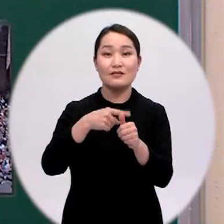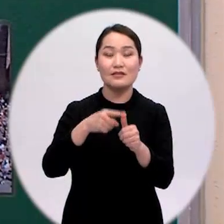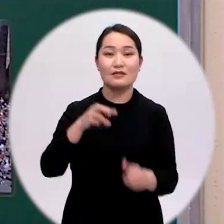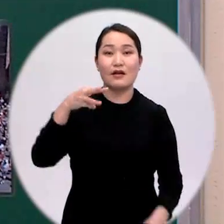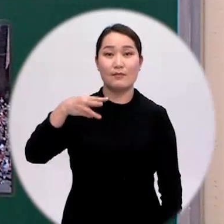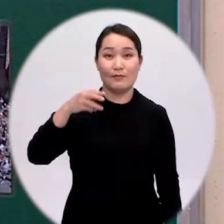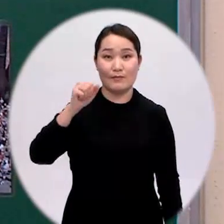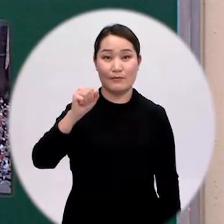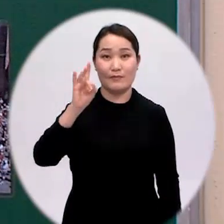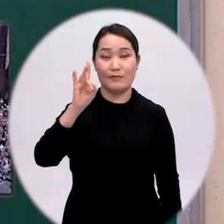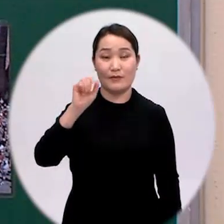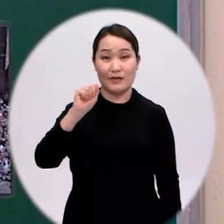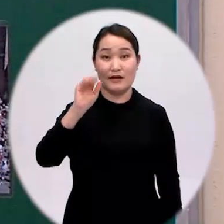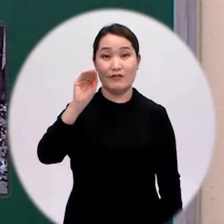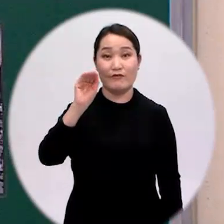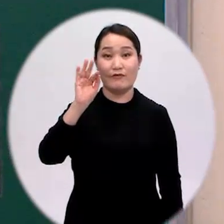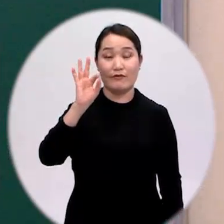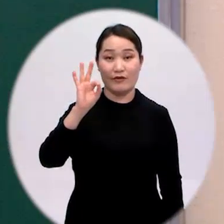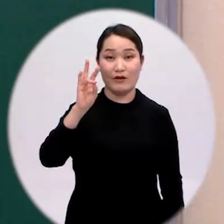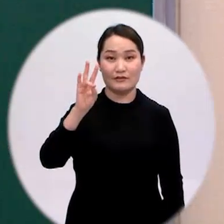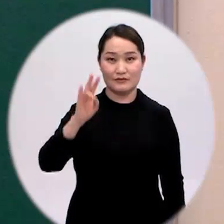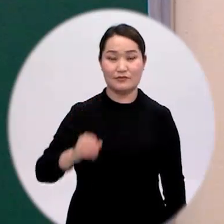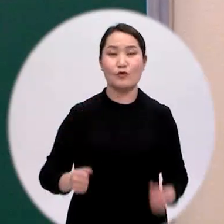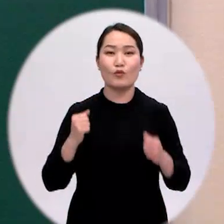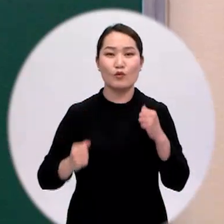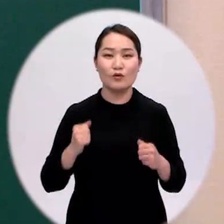гэдэг. За, энэ үгээ дахин унших хүмүүс ээ.